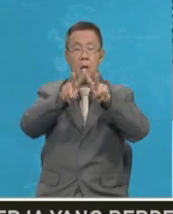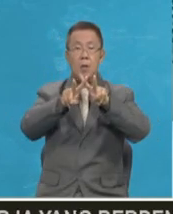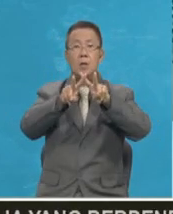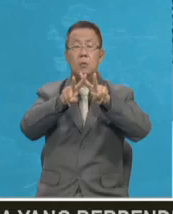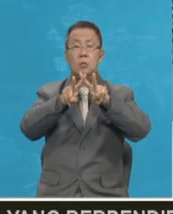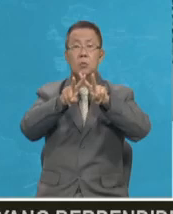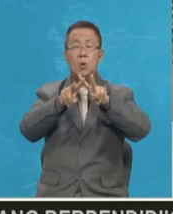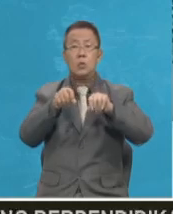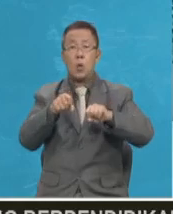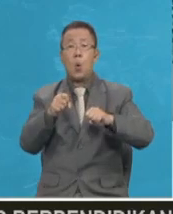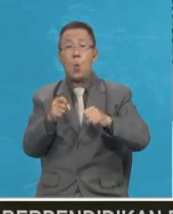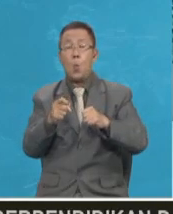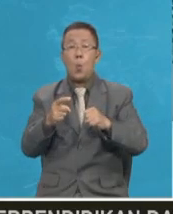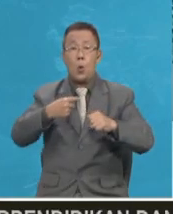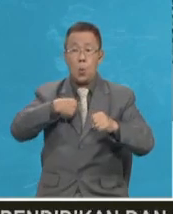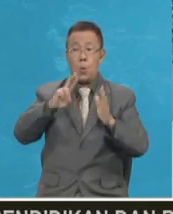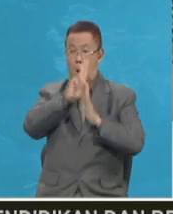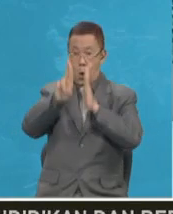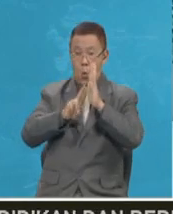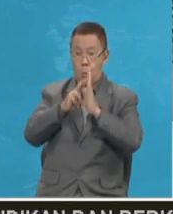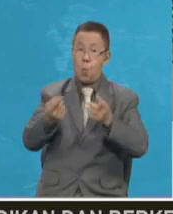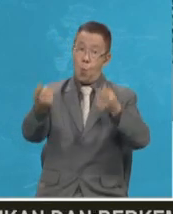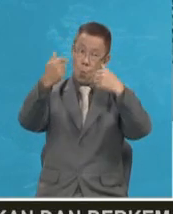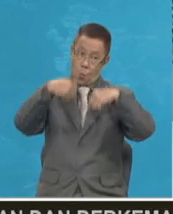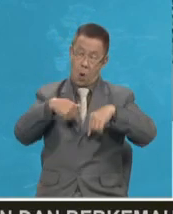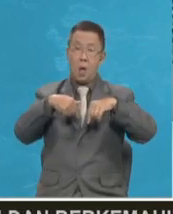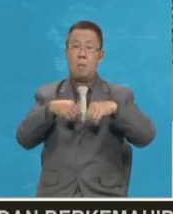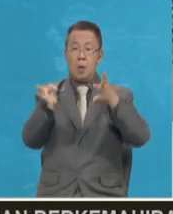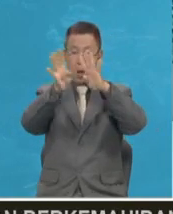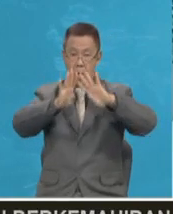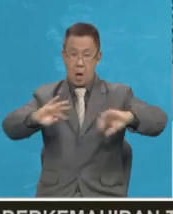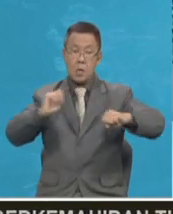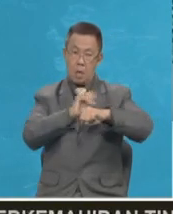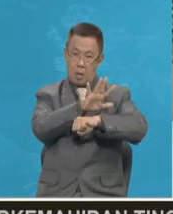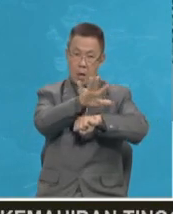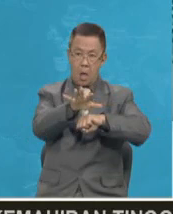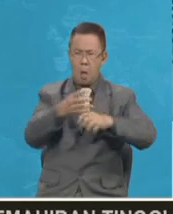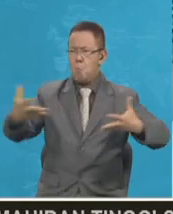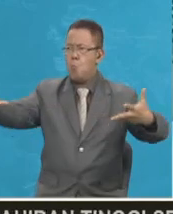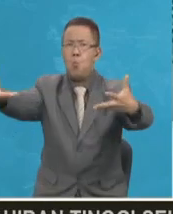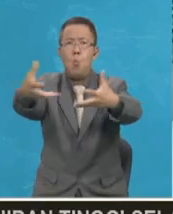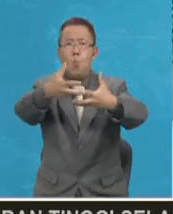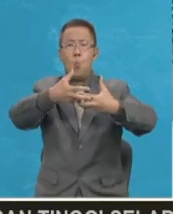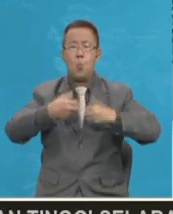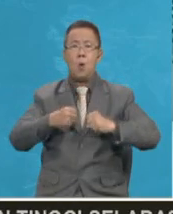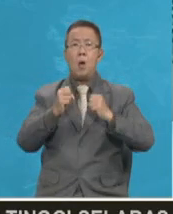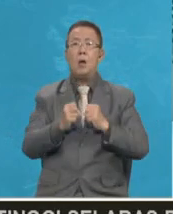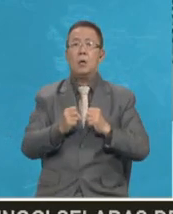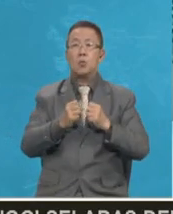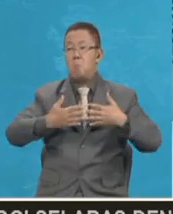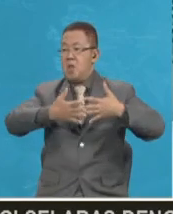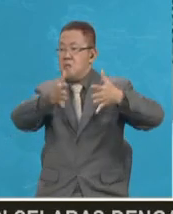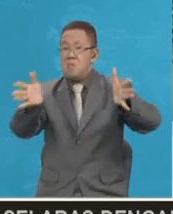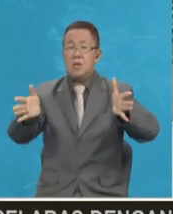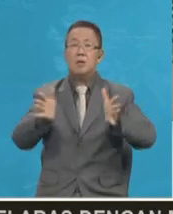time episode sisw a welcome and Awards znf2 Insaf menyerahkan the